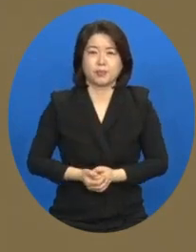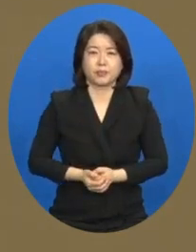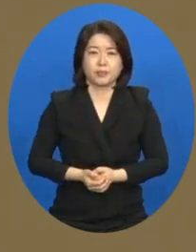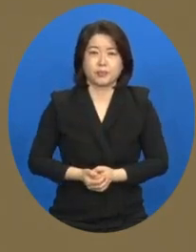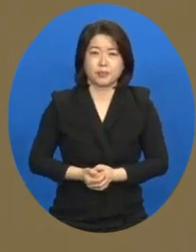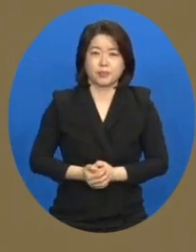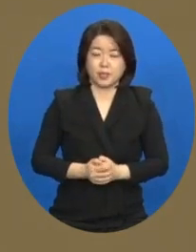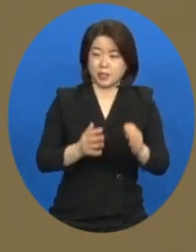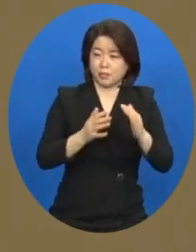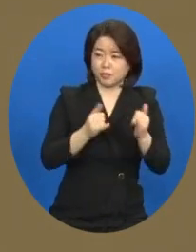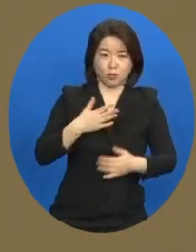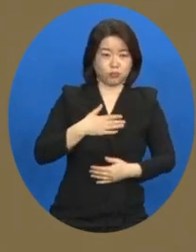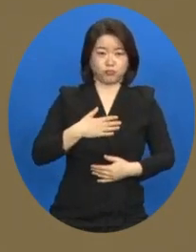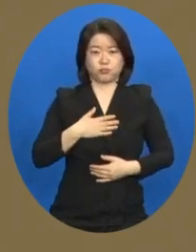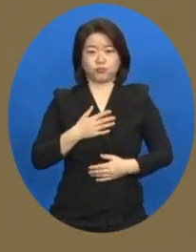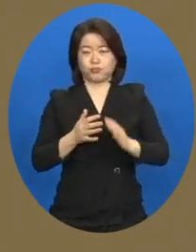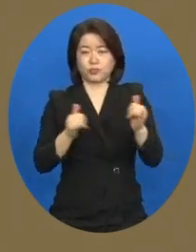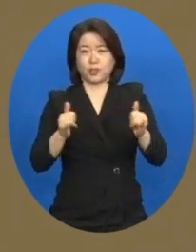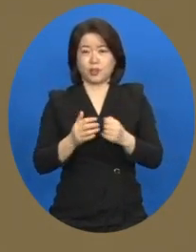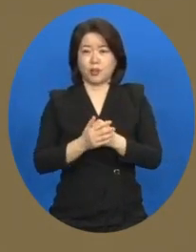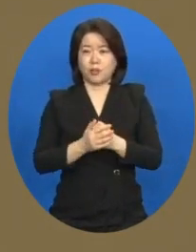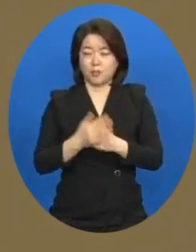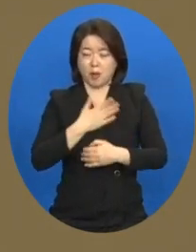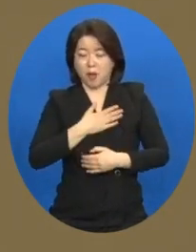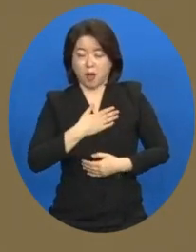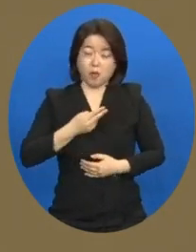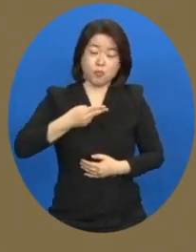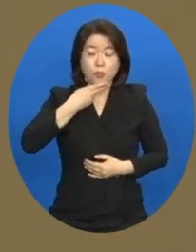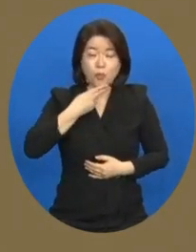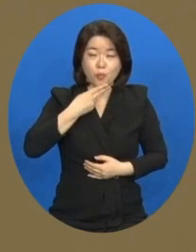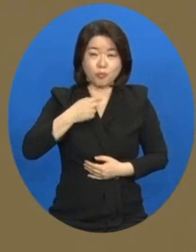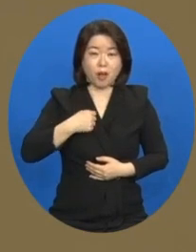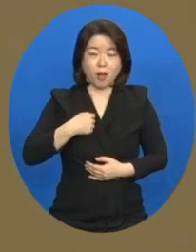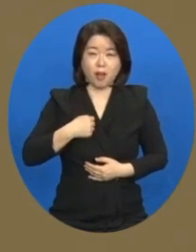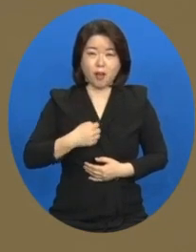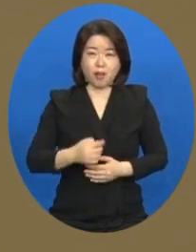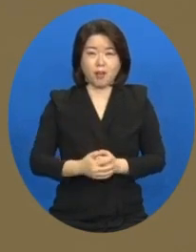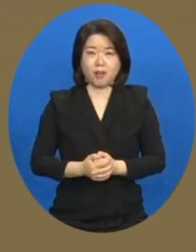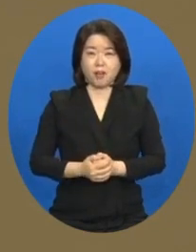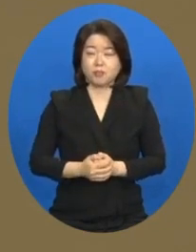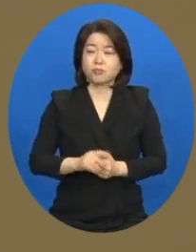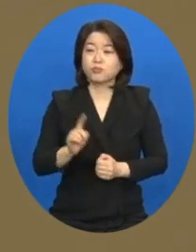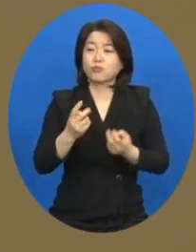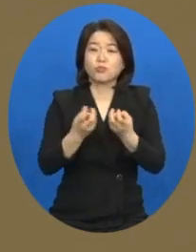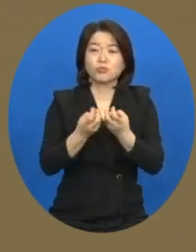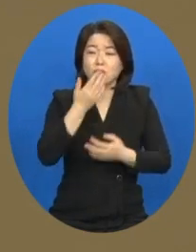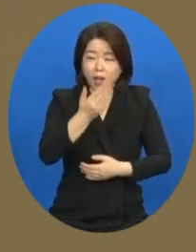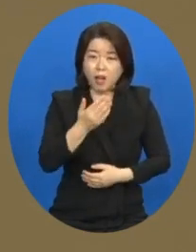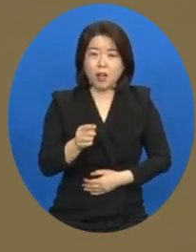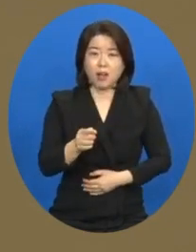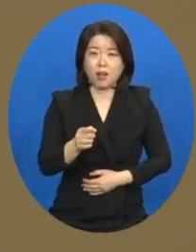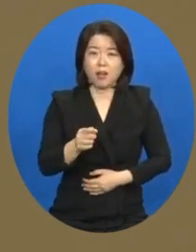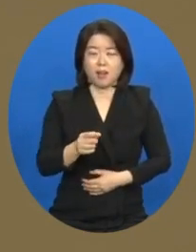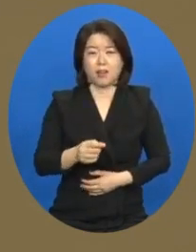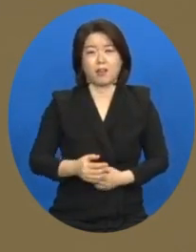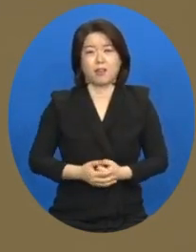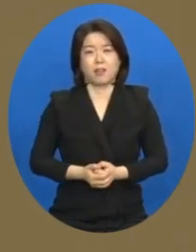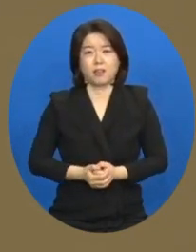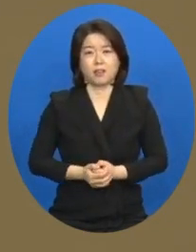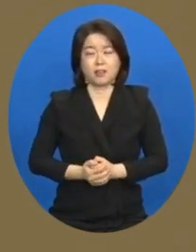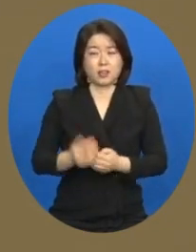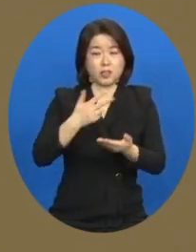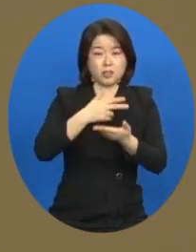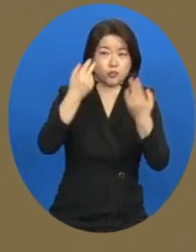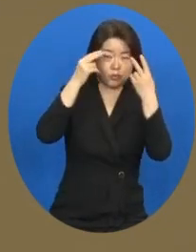아, 사람인데 어떻게 그렇게 감정도 없나요? 사람인데 어떻게 그게 가능해요?